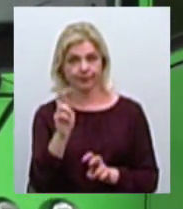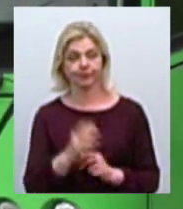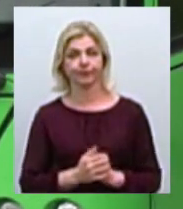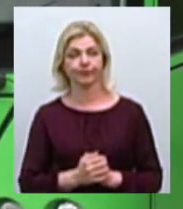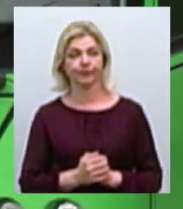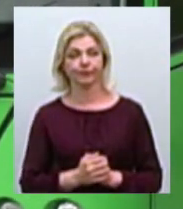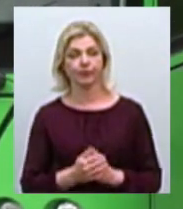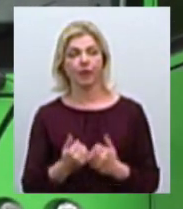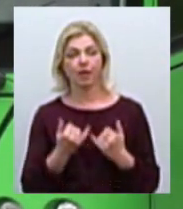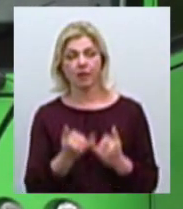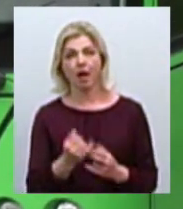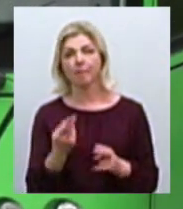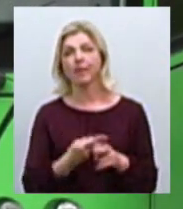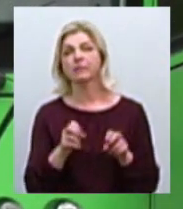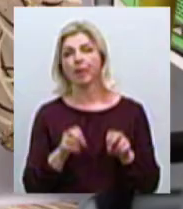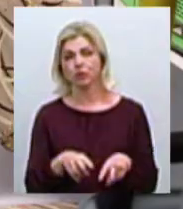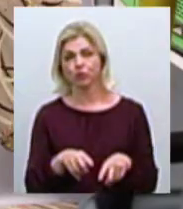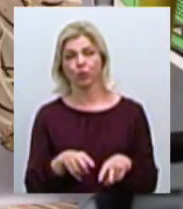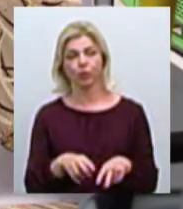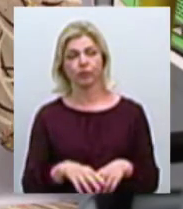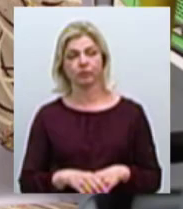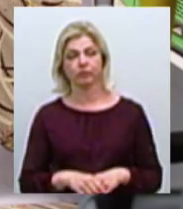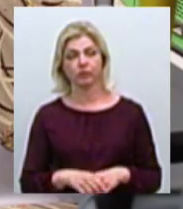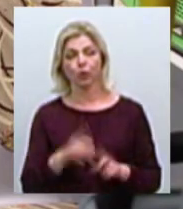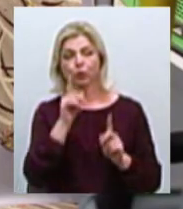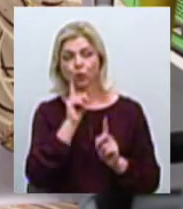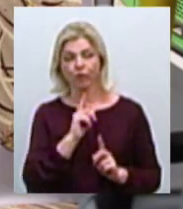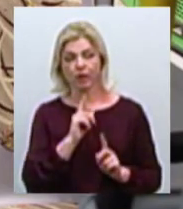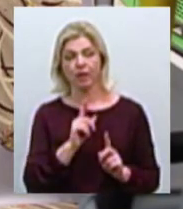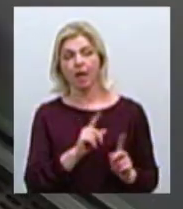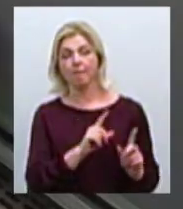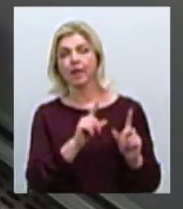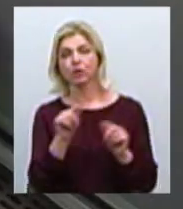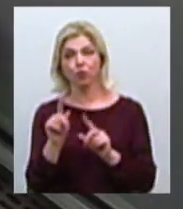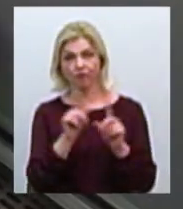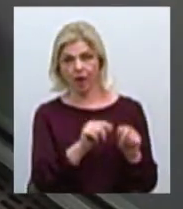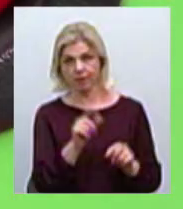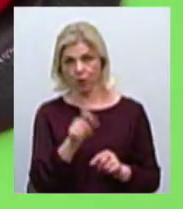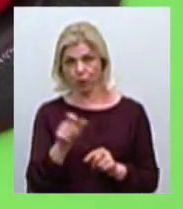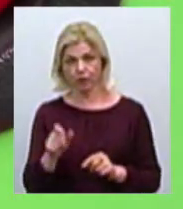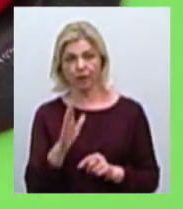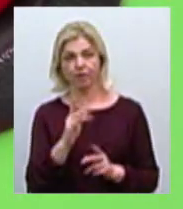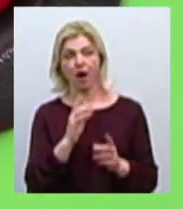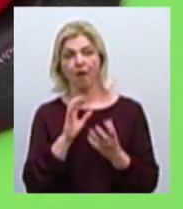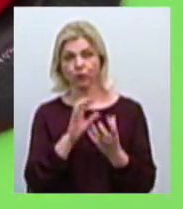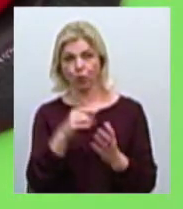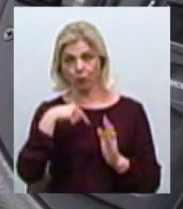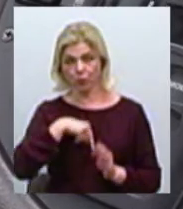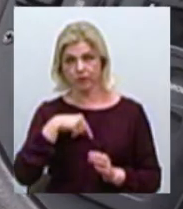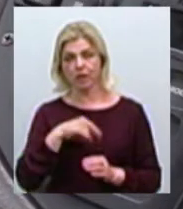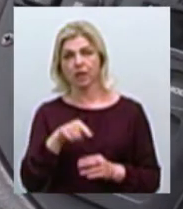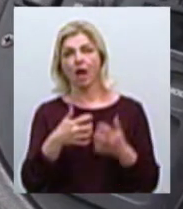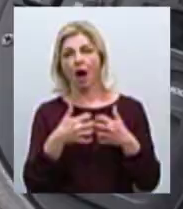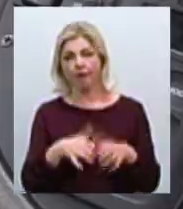Для безпечного та зручного пересування пасажирів в автобусі він обладнаний також і